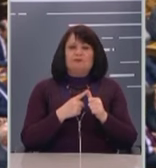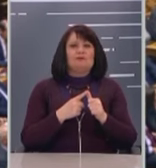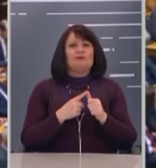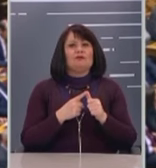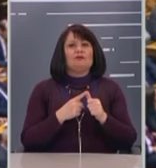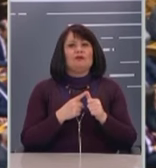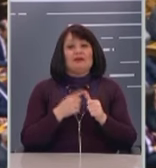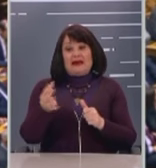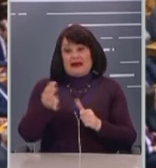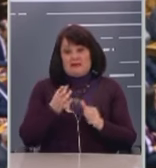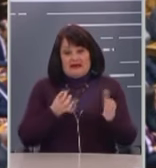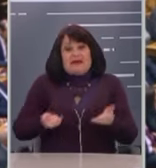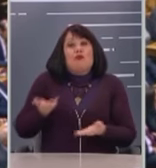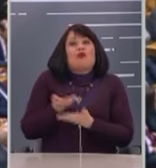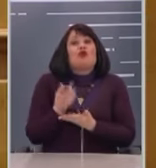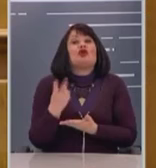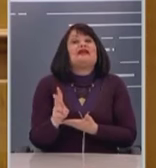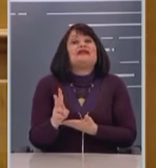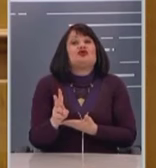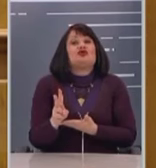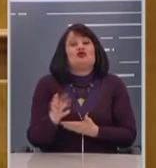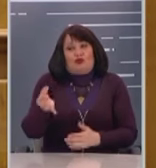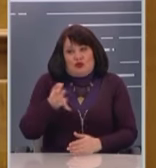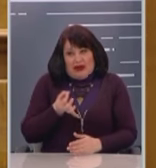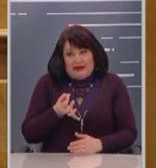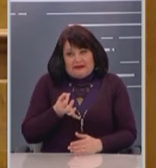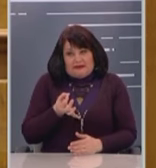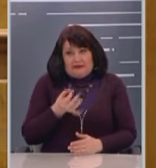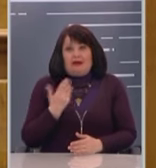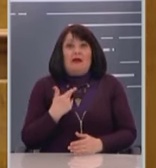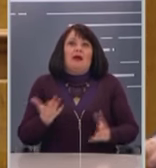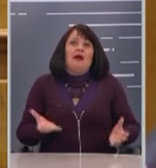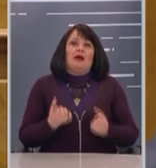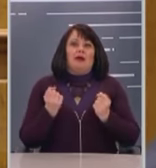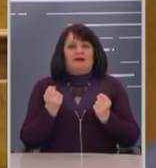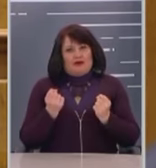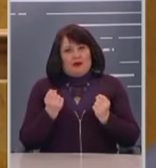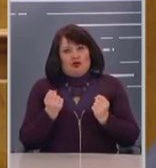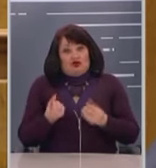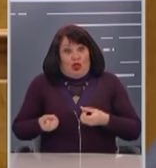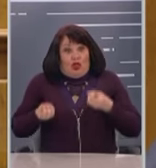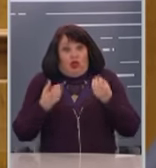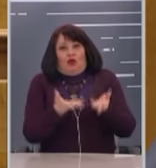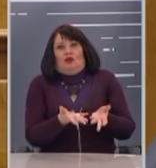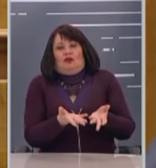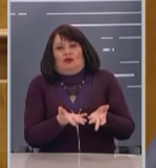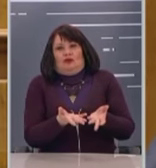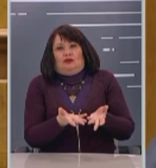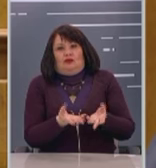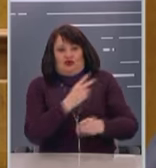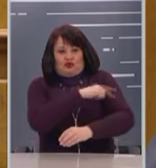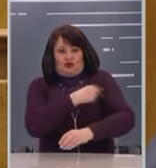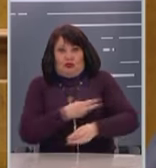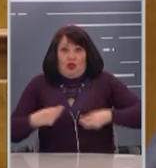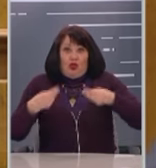που διατυπώνεται στη δική σας πρόταση, ότι δηλαδή ευτυχώς που το δώσαμε το νοσοκομείο,